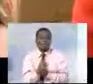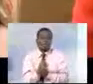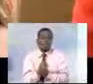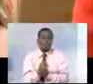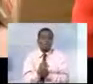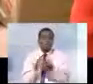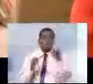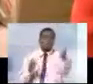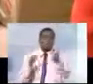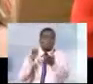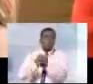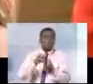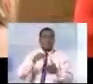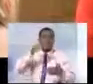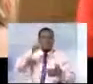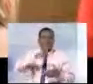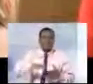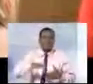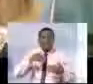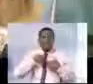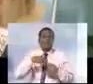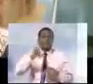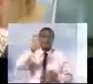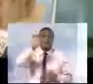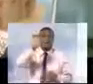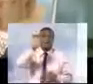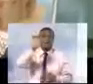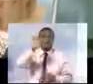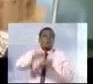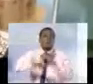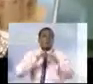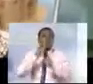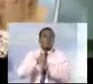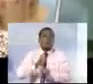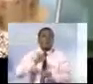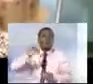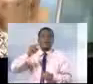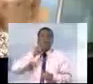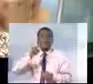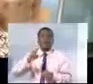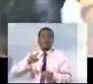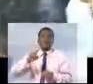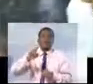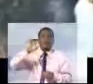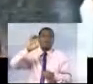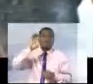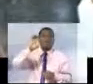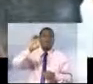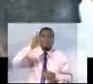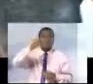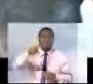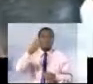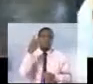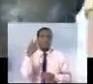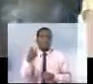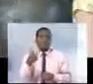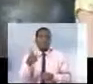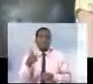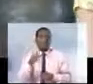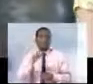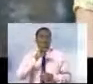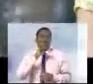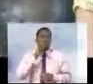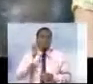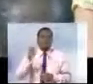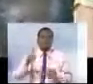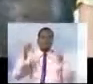indiana huit ans il est au cours primaire deuxième année cp2 à l'école d'adjamé c'est michel il souffre de traumatismes crâniens